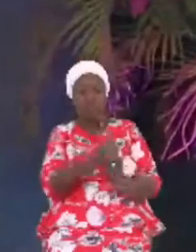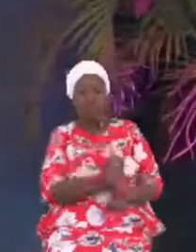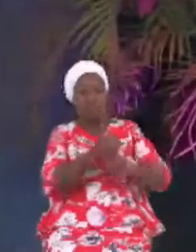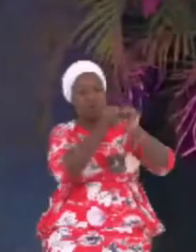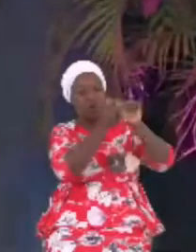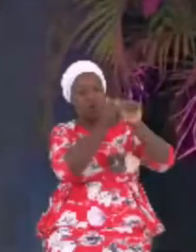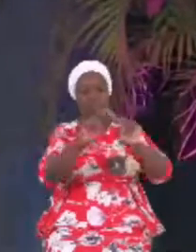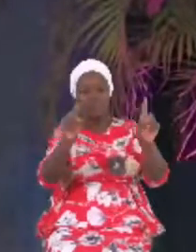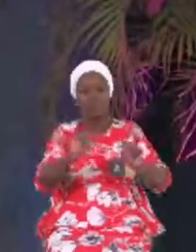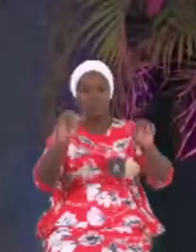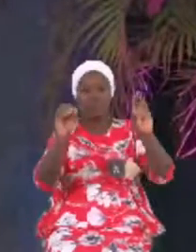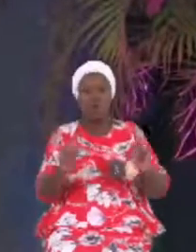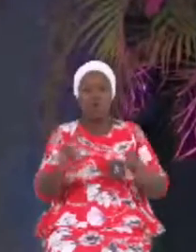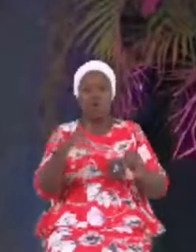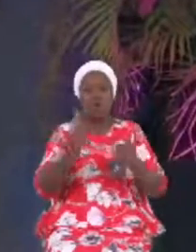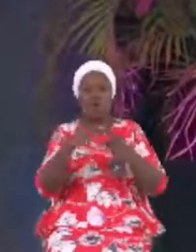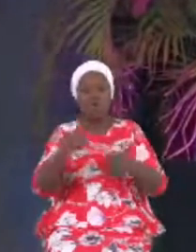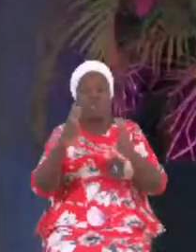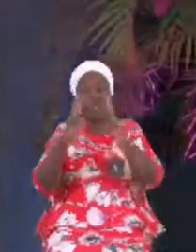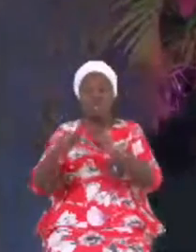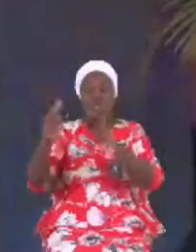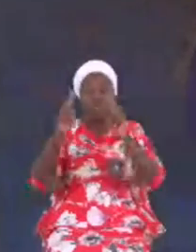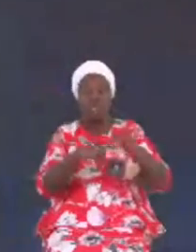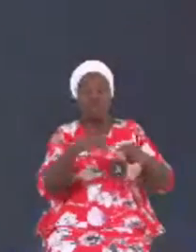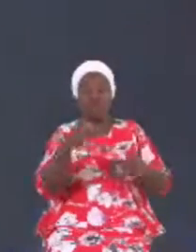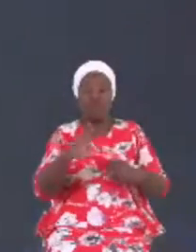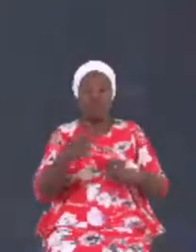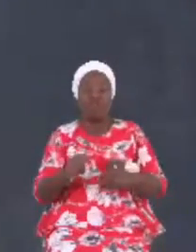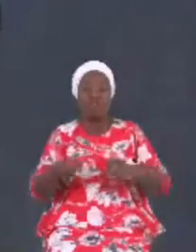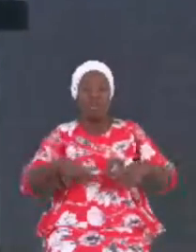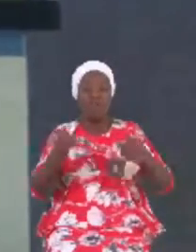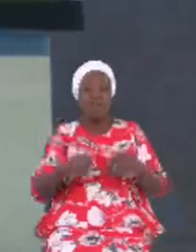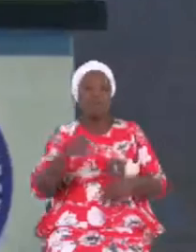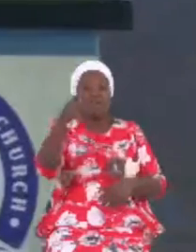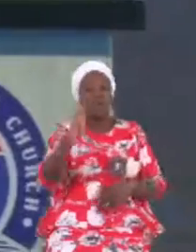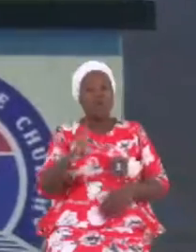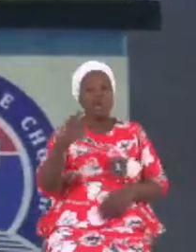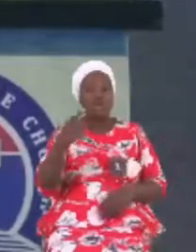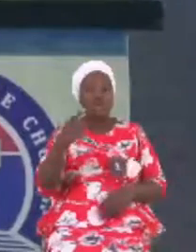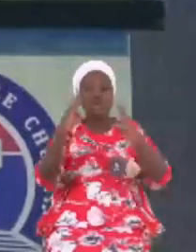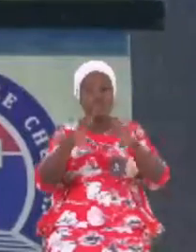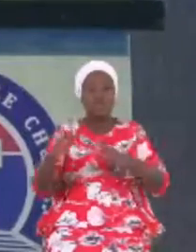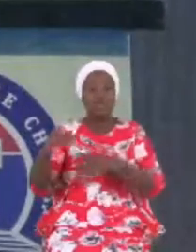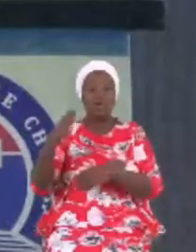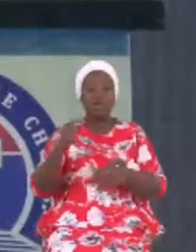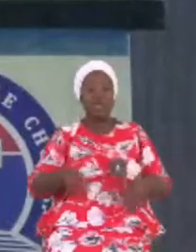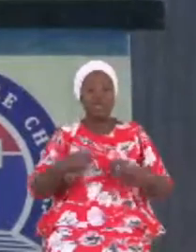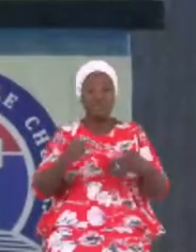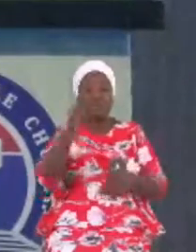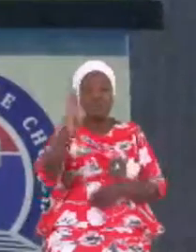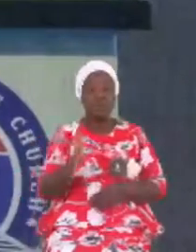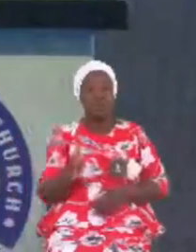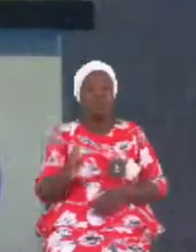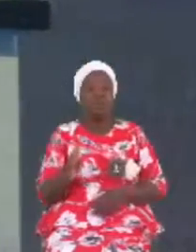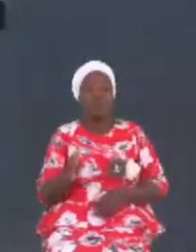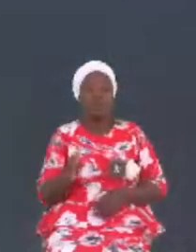Vous êtes venus à la montagne du Dieu vivant, la ville du Dieu vivant. Verset 22, mais vous êtes approché de la